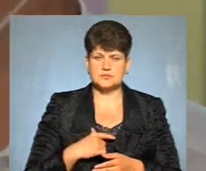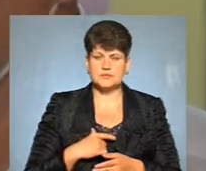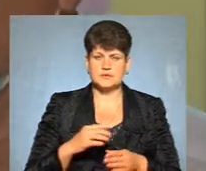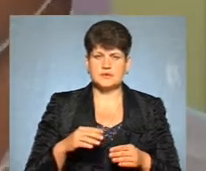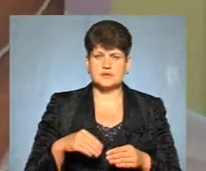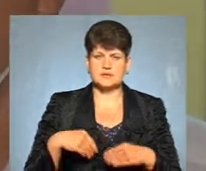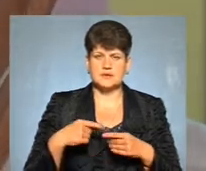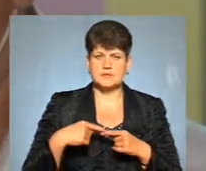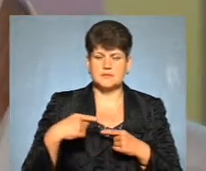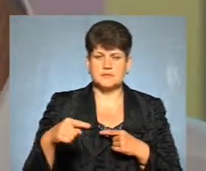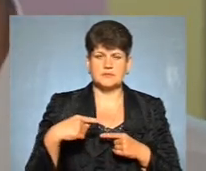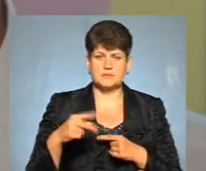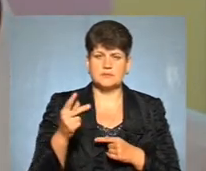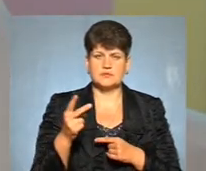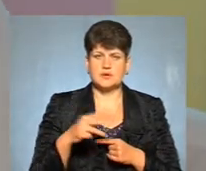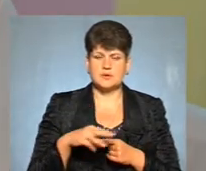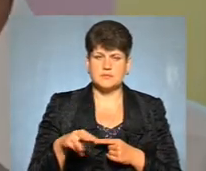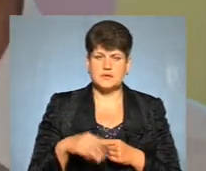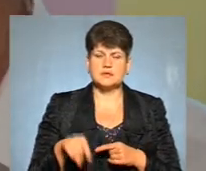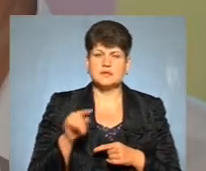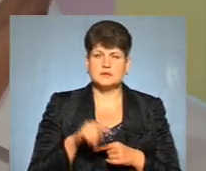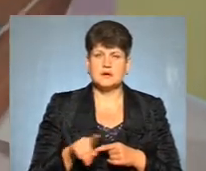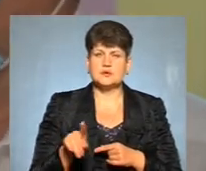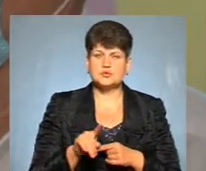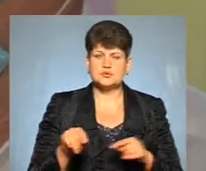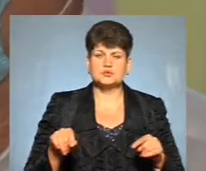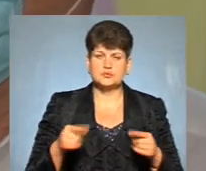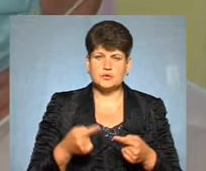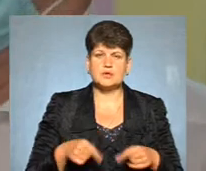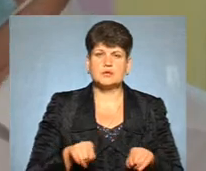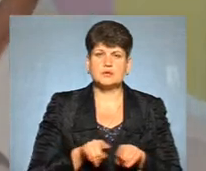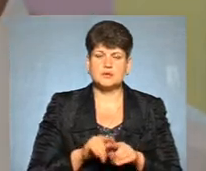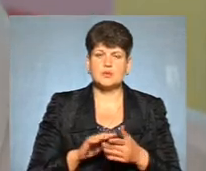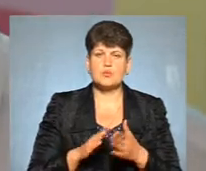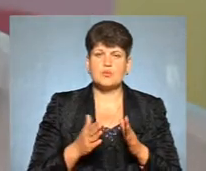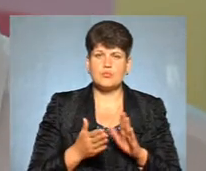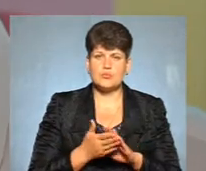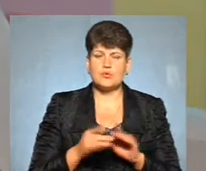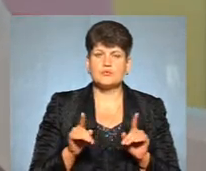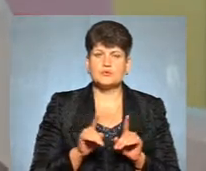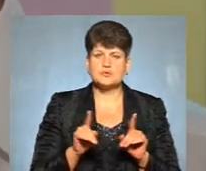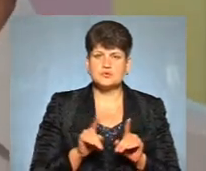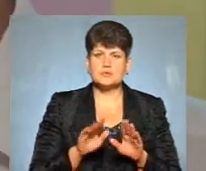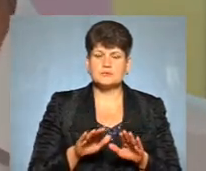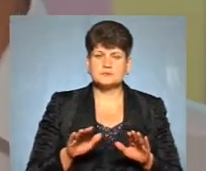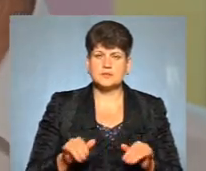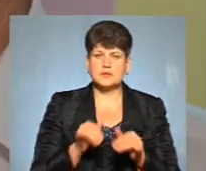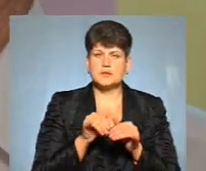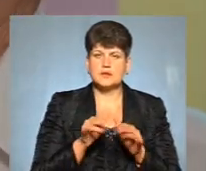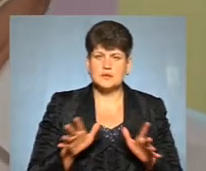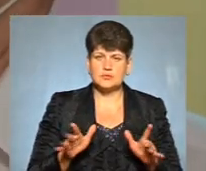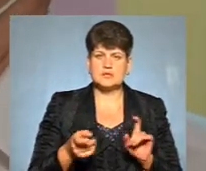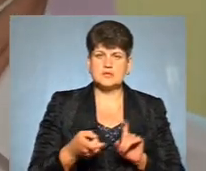віддалі 1,5–2 метри. Так що створені такі умови, щоб учні не могли